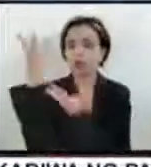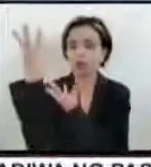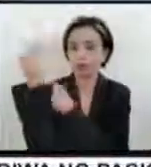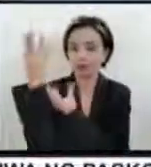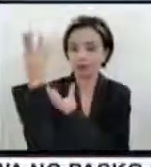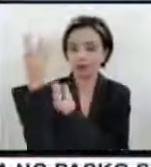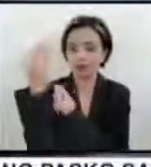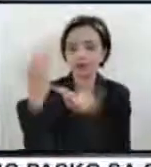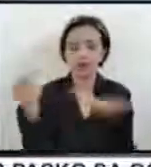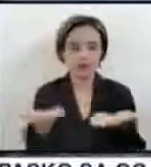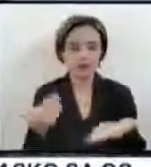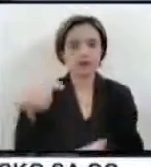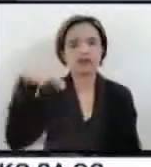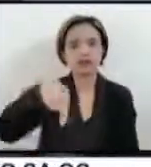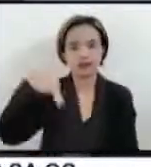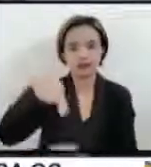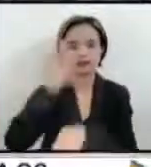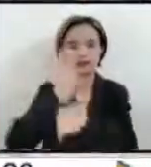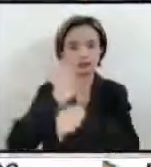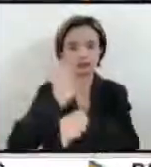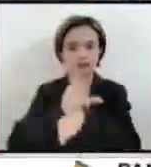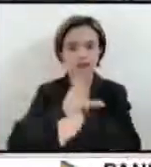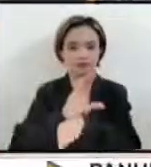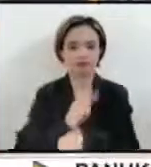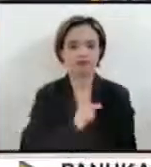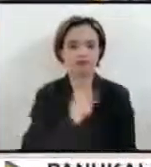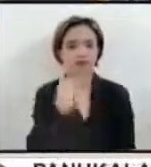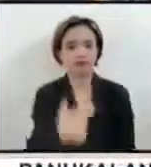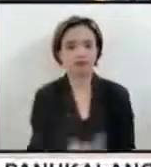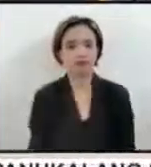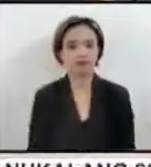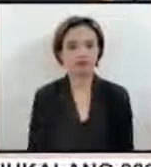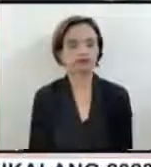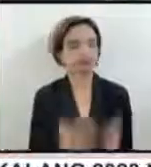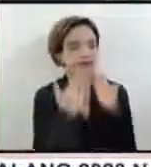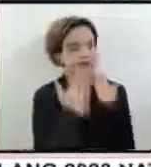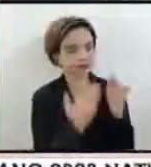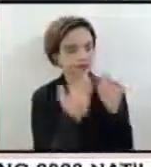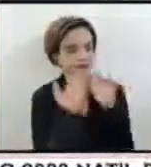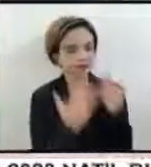Quiapo Church. Balik sa iyo. Maraming salamat sa iyo, Noel Talakay.